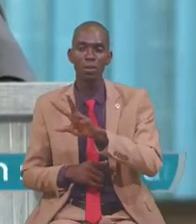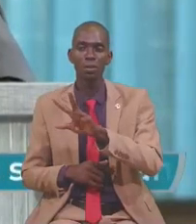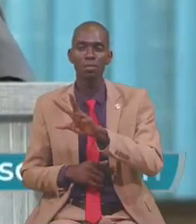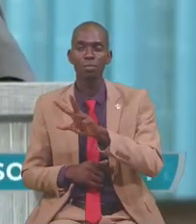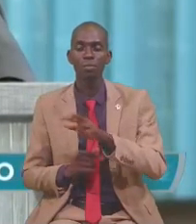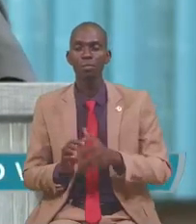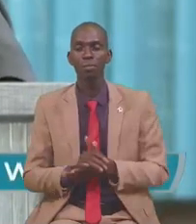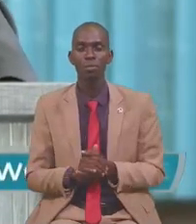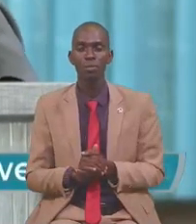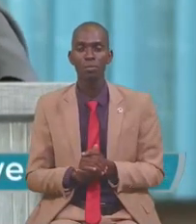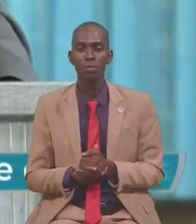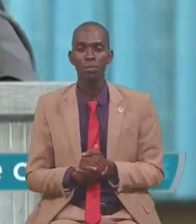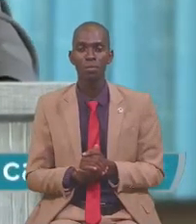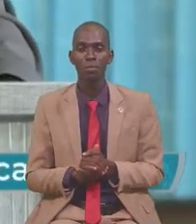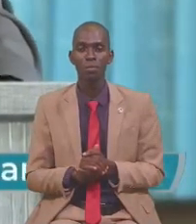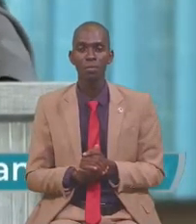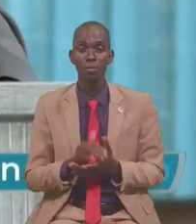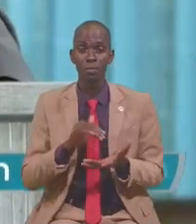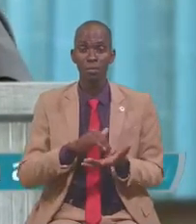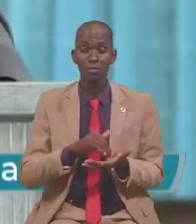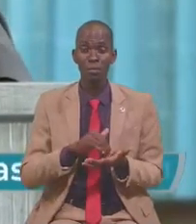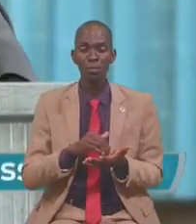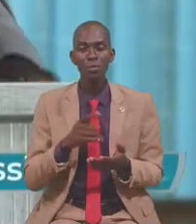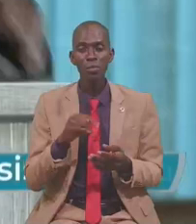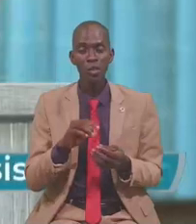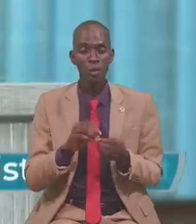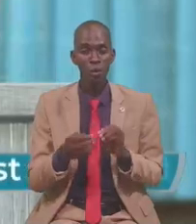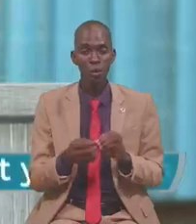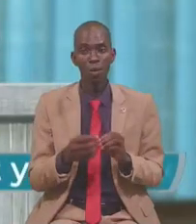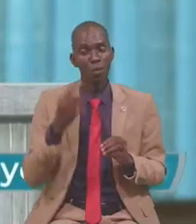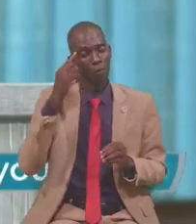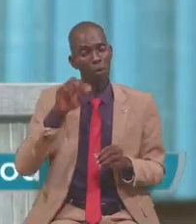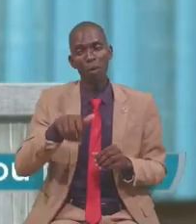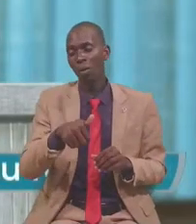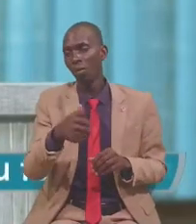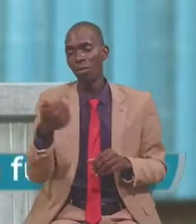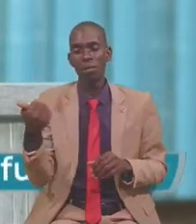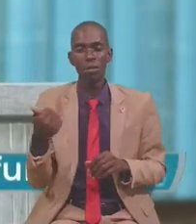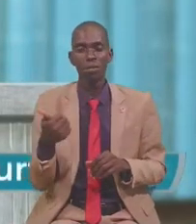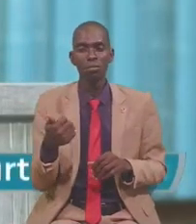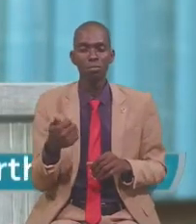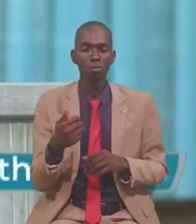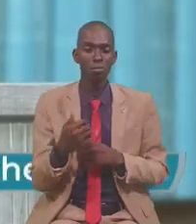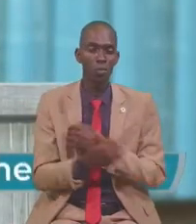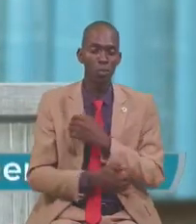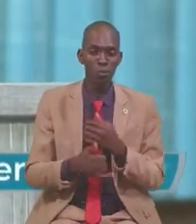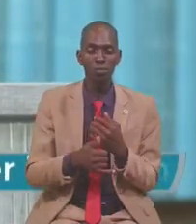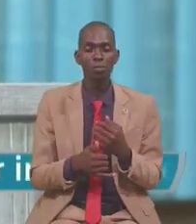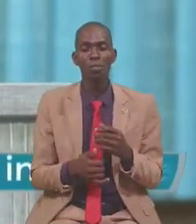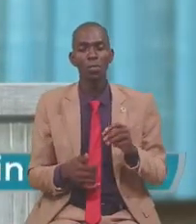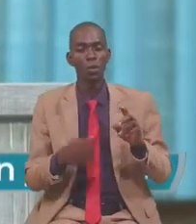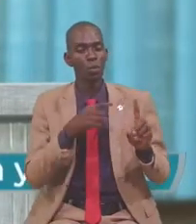91 54 44 92 69. Le numéro WhatsApp pour le monde entier,